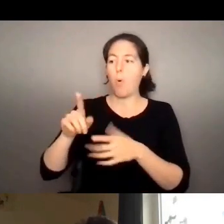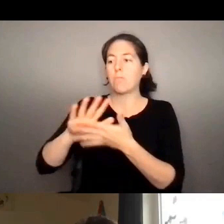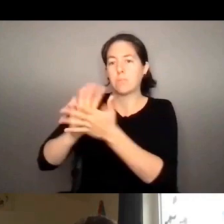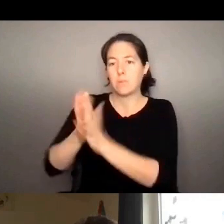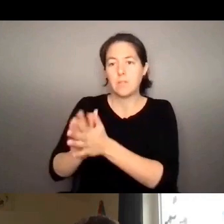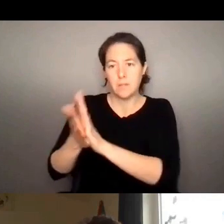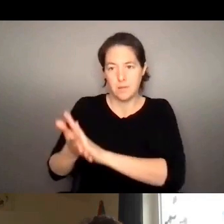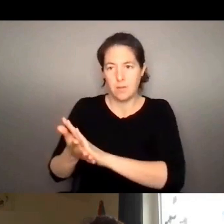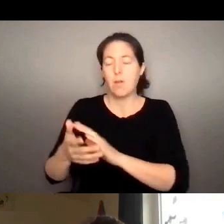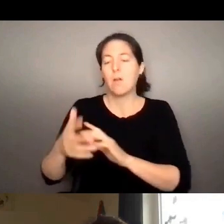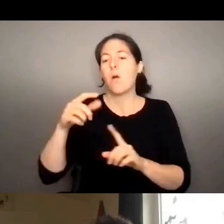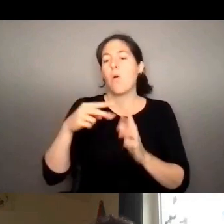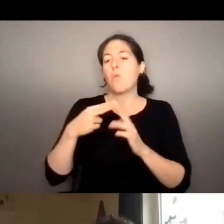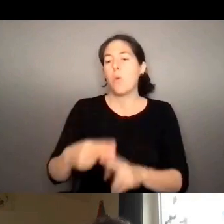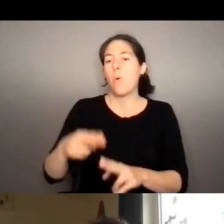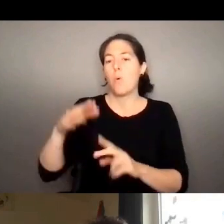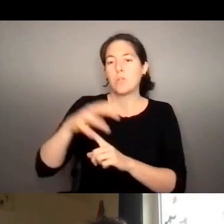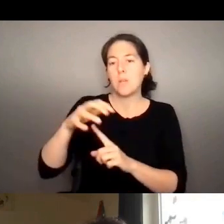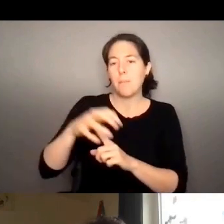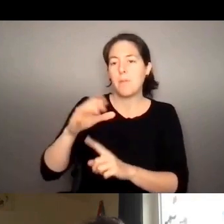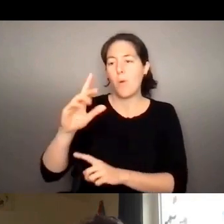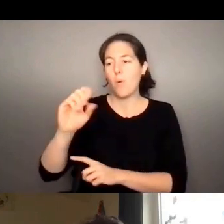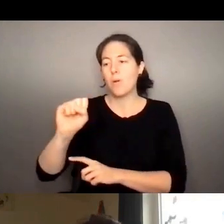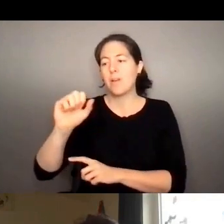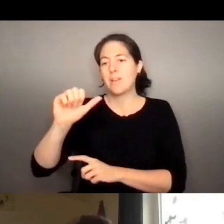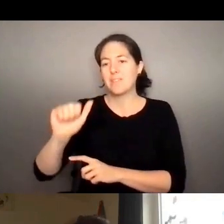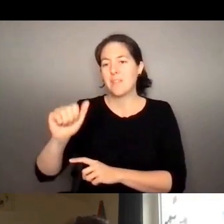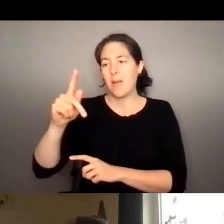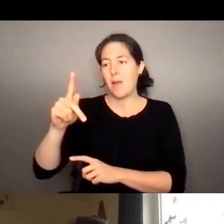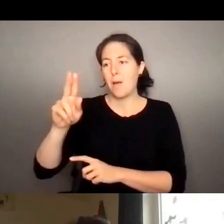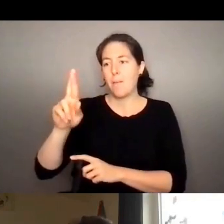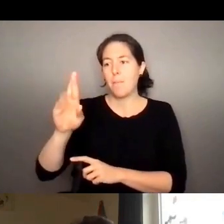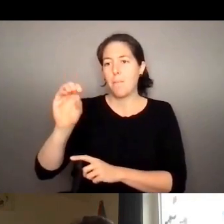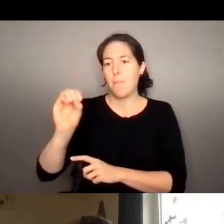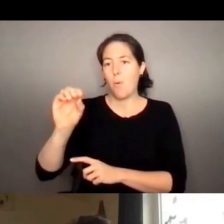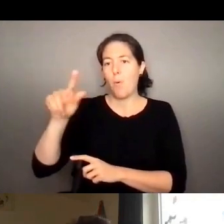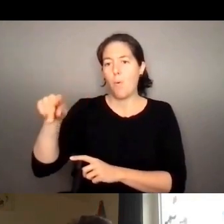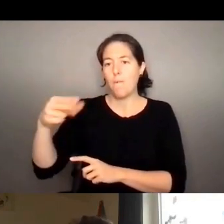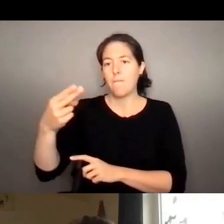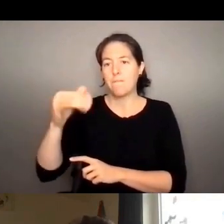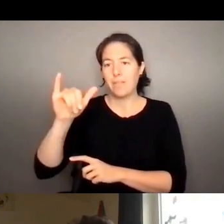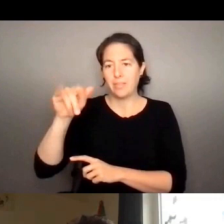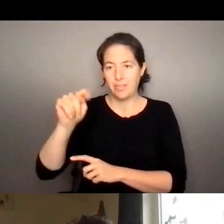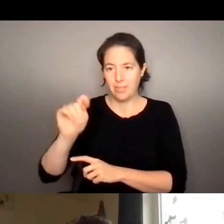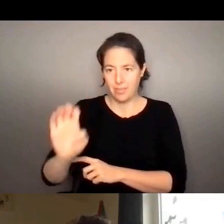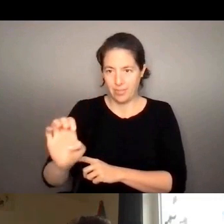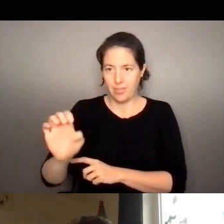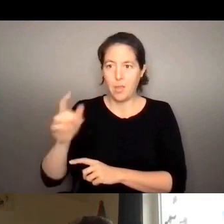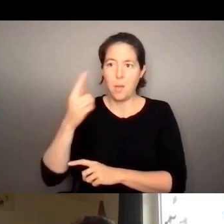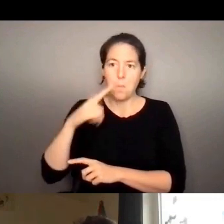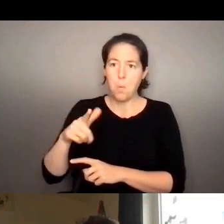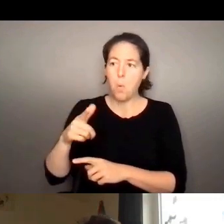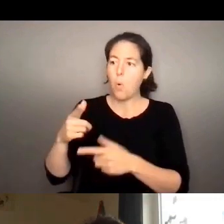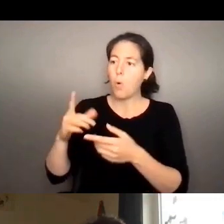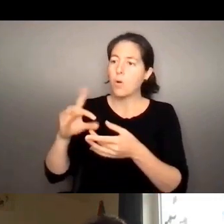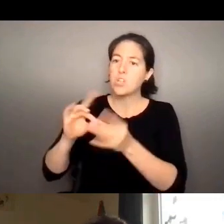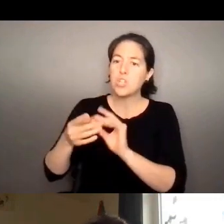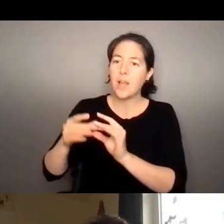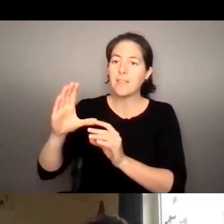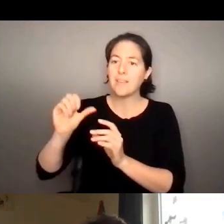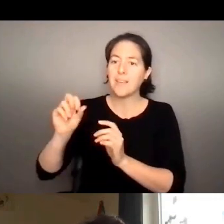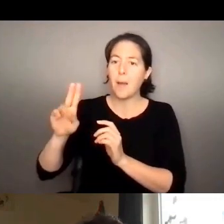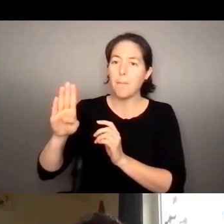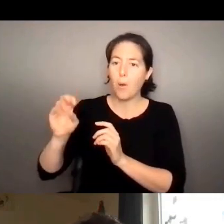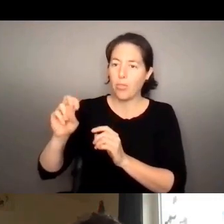appelle les champignons saprophytes ou saprophytiques, qui peuvent simplement dégrader des matières, des chaînes de carbone comme ça. Puis nous,